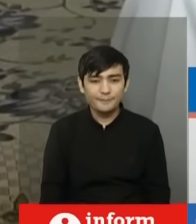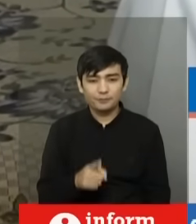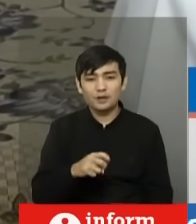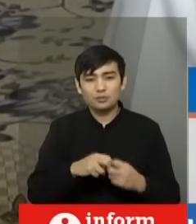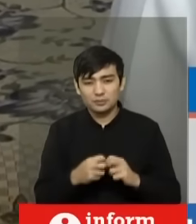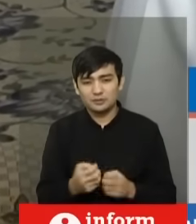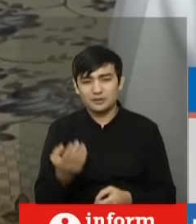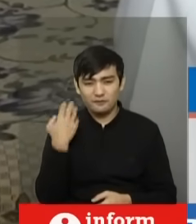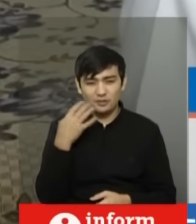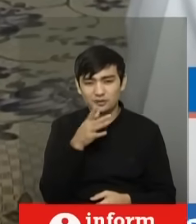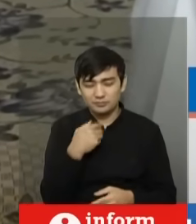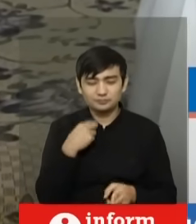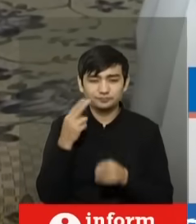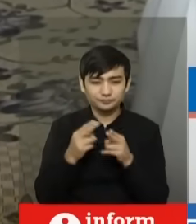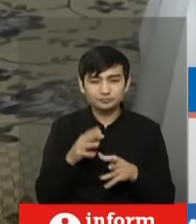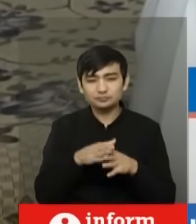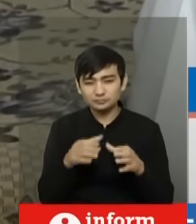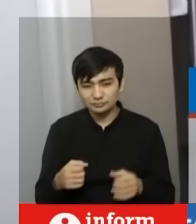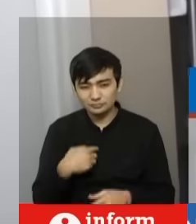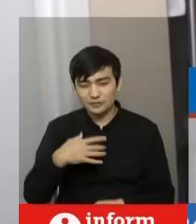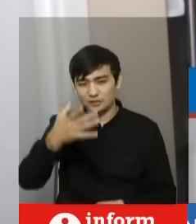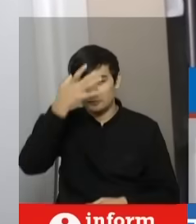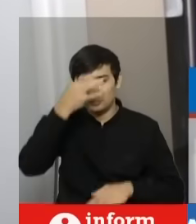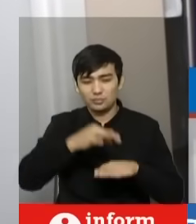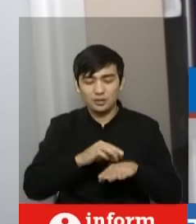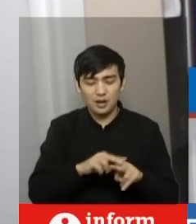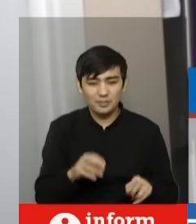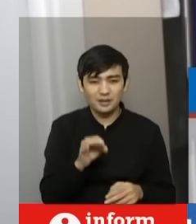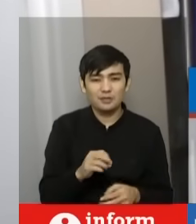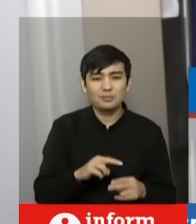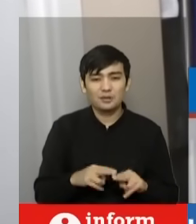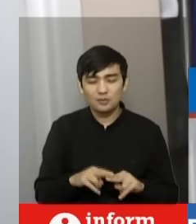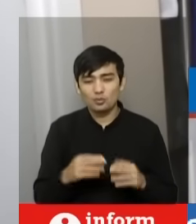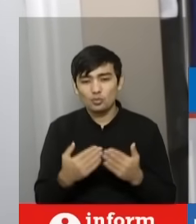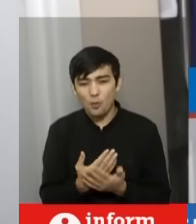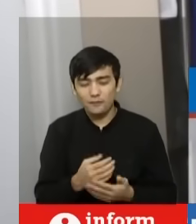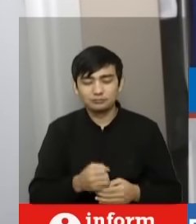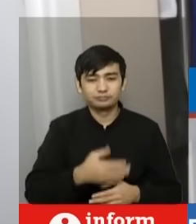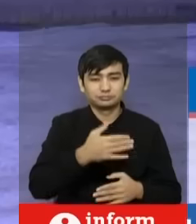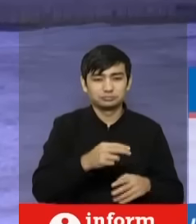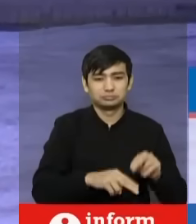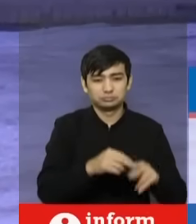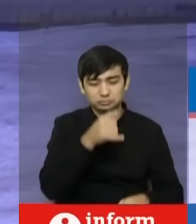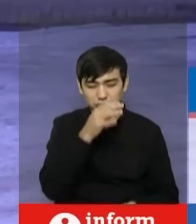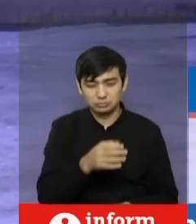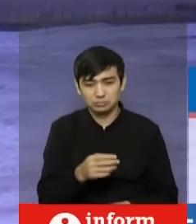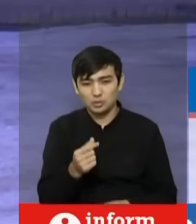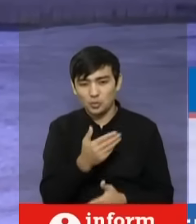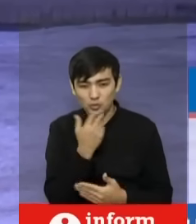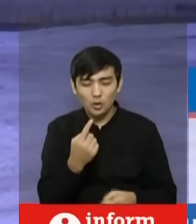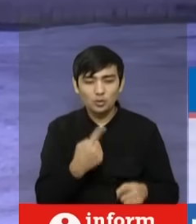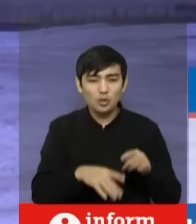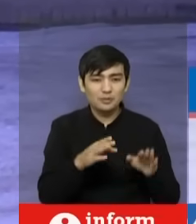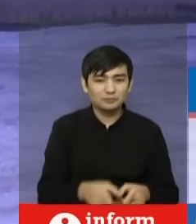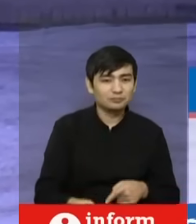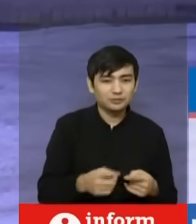бірнеше жылдан бері жергілікті билік өкілдерінің бас ауруына айналған. Себебі жаңадан ғимарат салып беруге қаржы қол байлау. Басқа жерге көшірейін десе